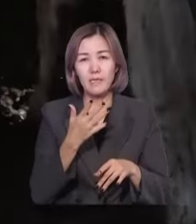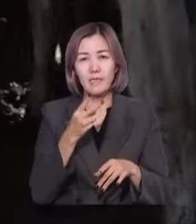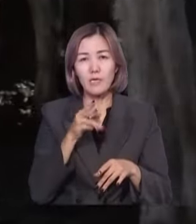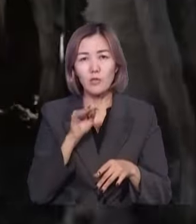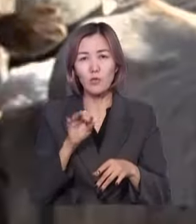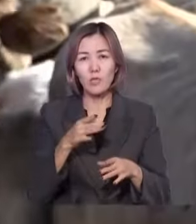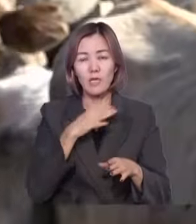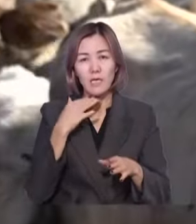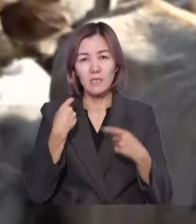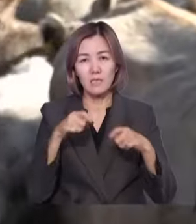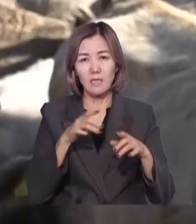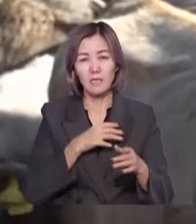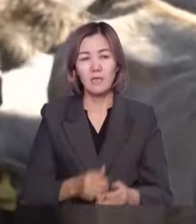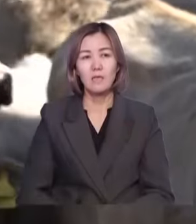шаруа.